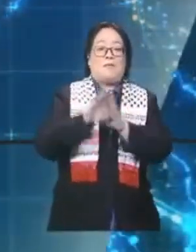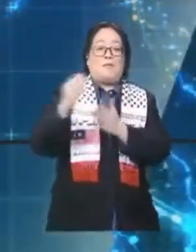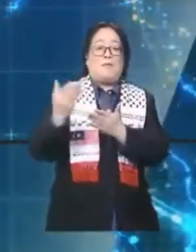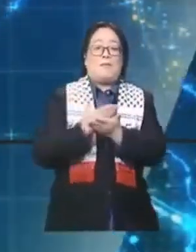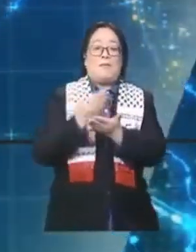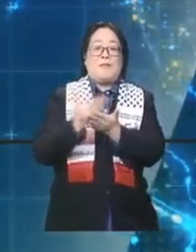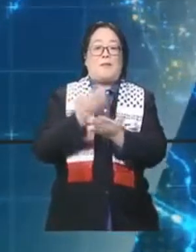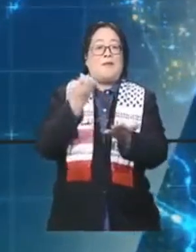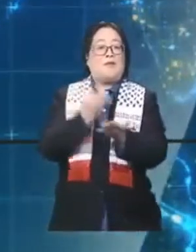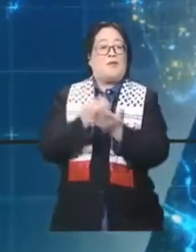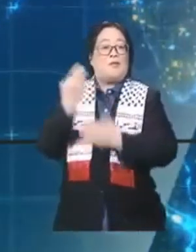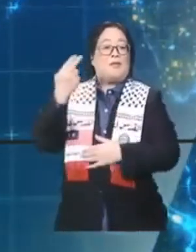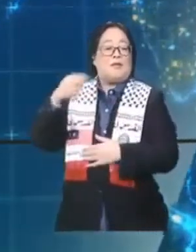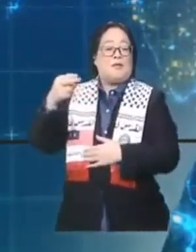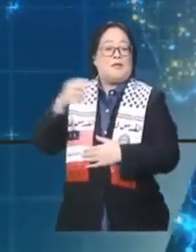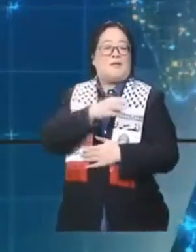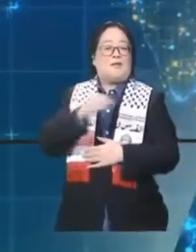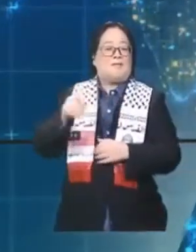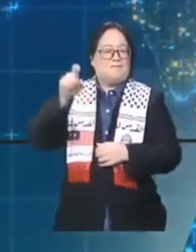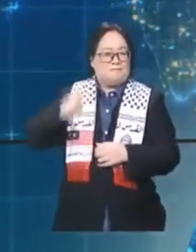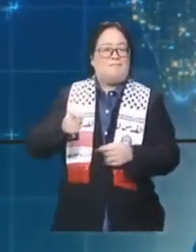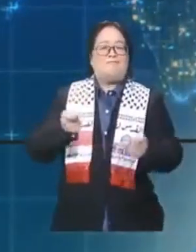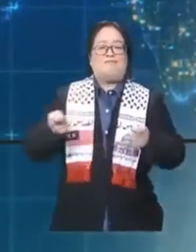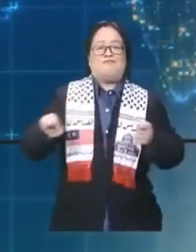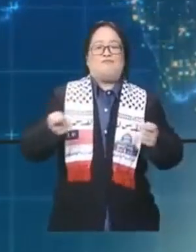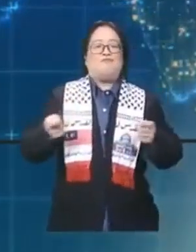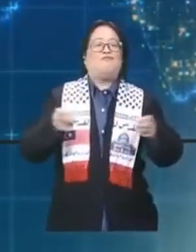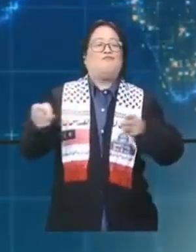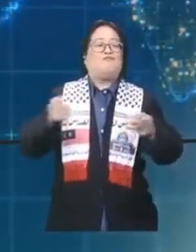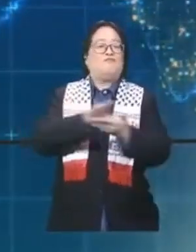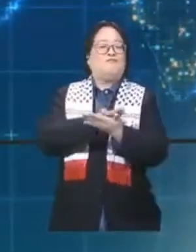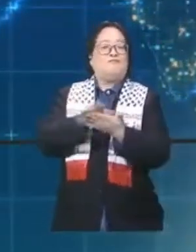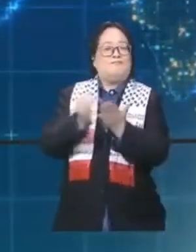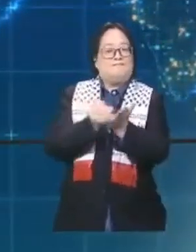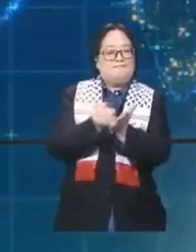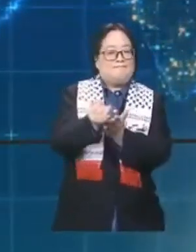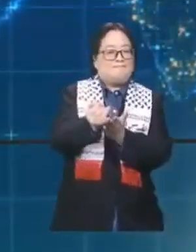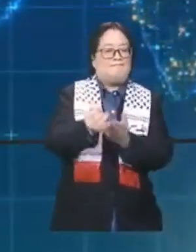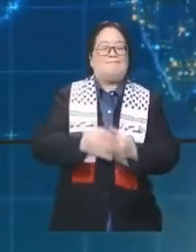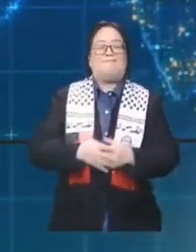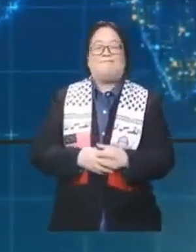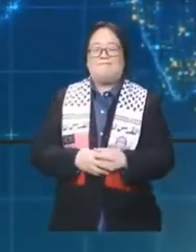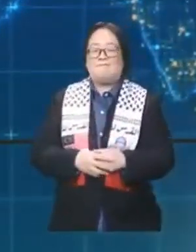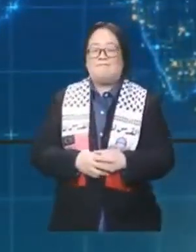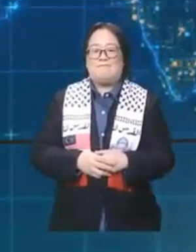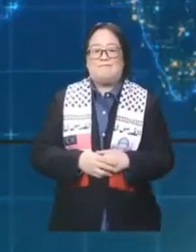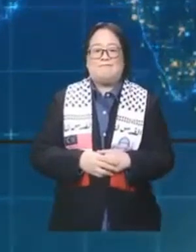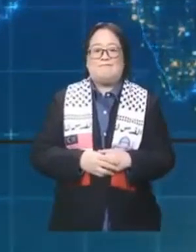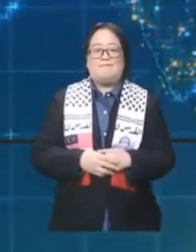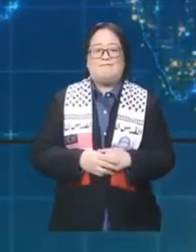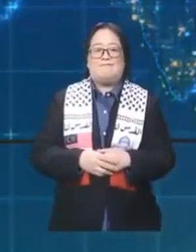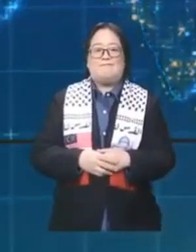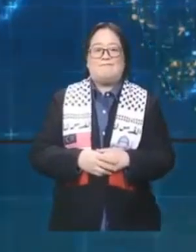mewujudkan peluang pertumbuhan baharu dalam ekonomi hijau serta memastikan tadbir urus yang